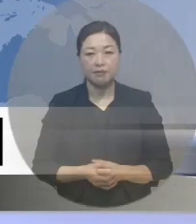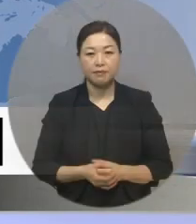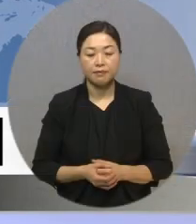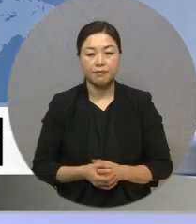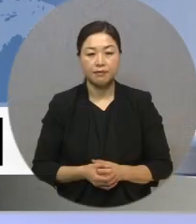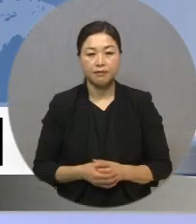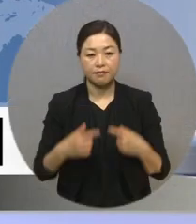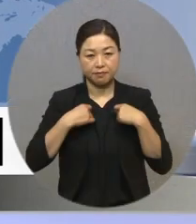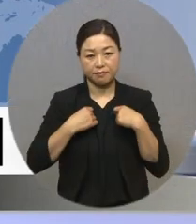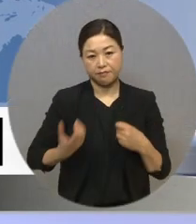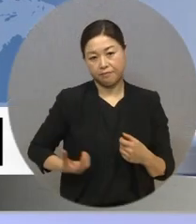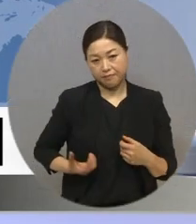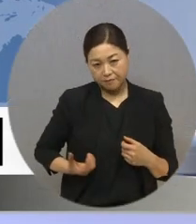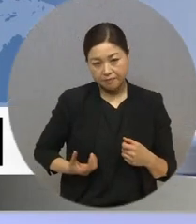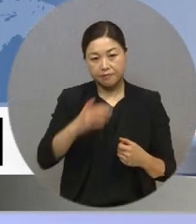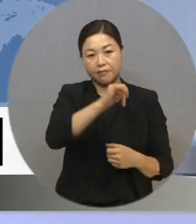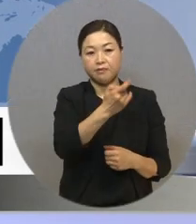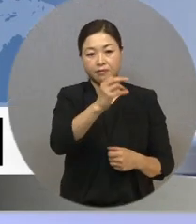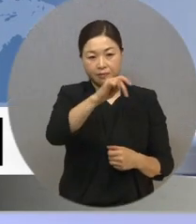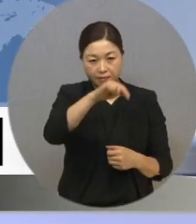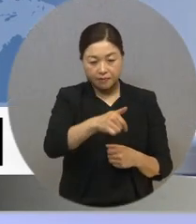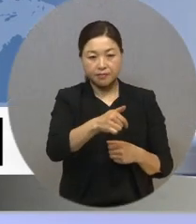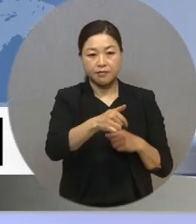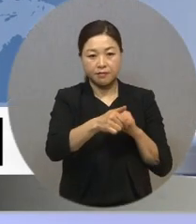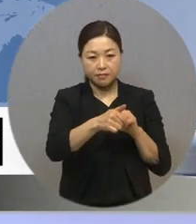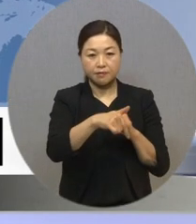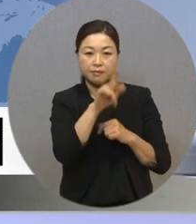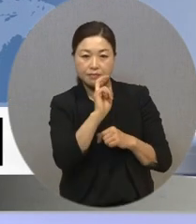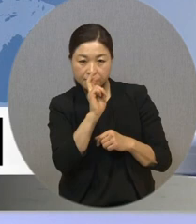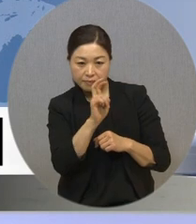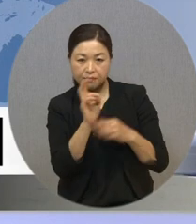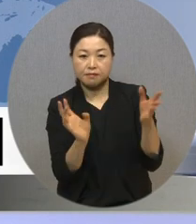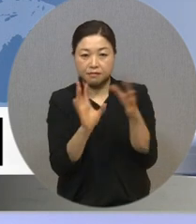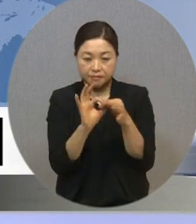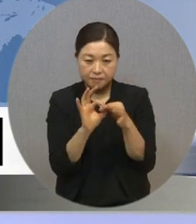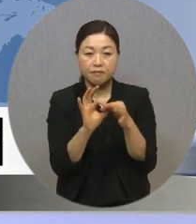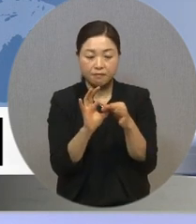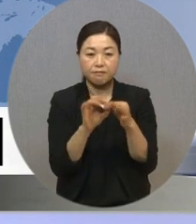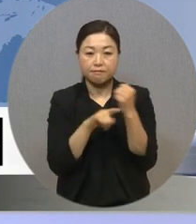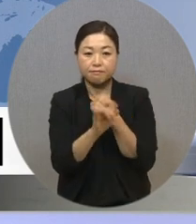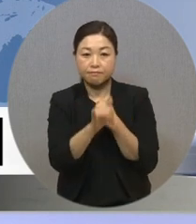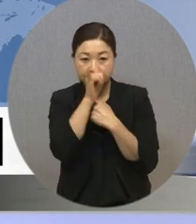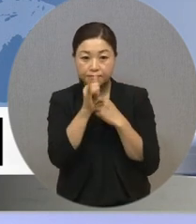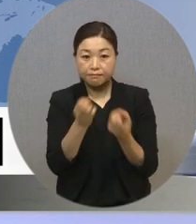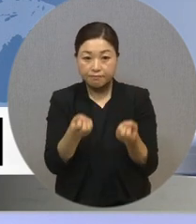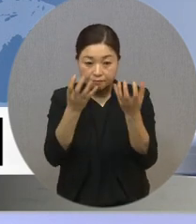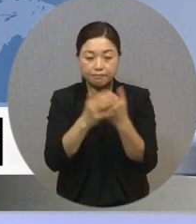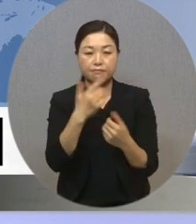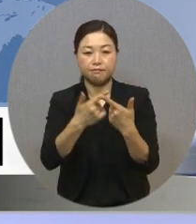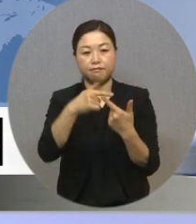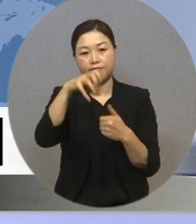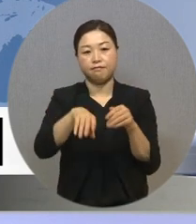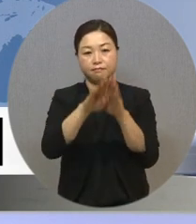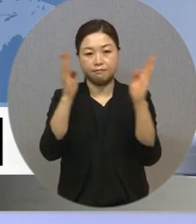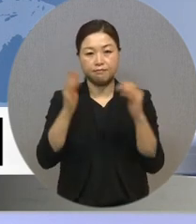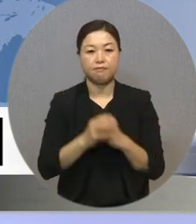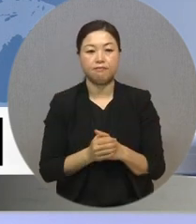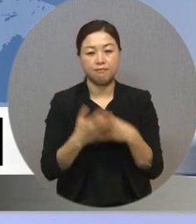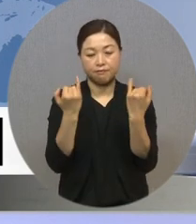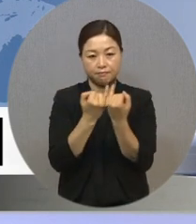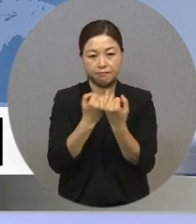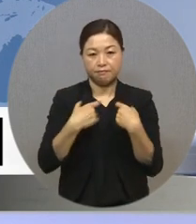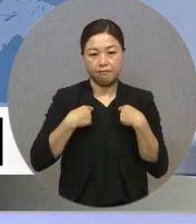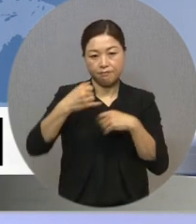패션쇼와 클래식 재즈 음악과의 만남, 이 특별하고 의미 있는 패션쇼가 부산에서 열렸습니다. 여성복 디자이너